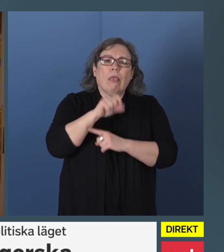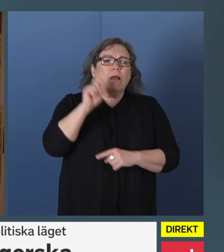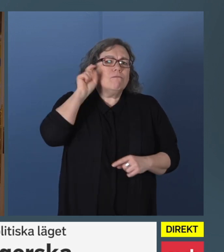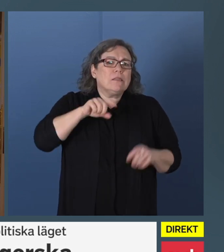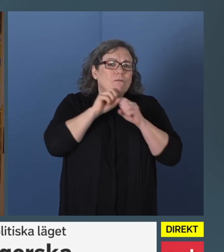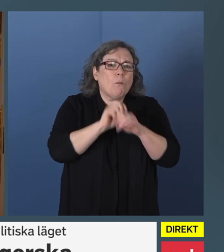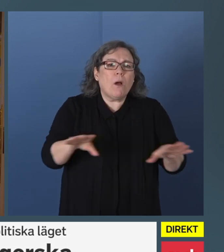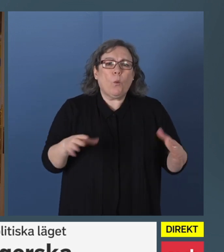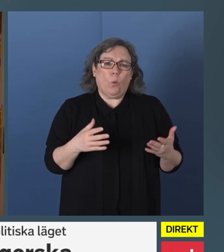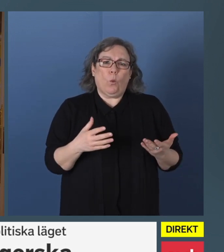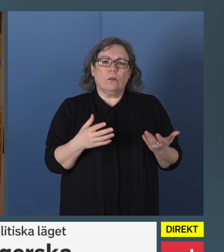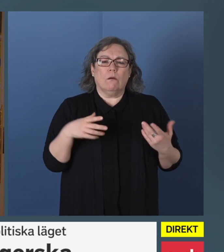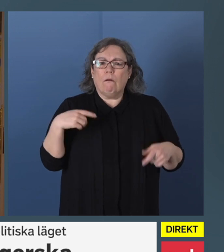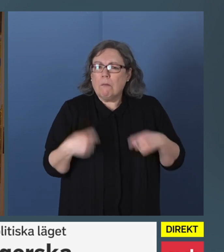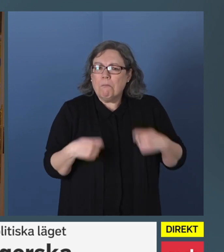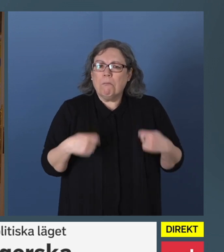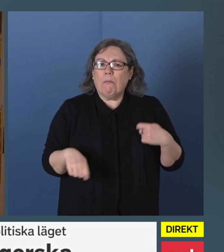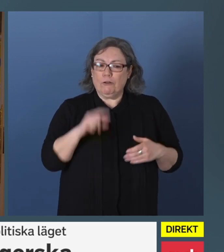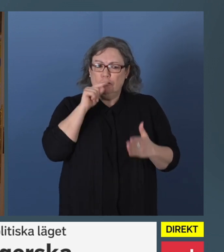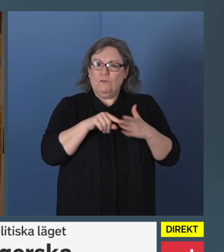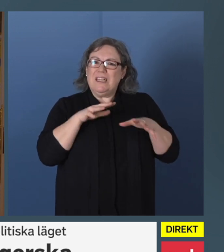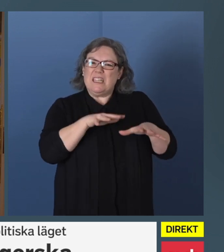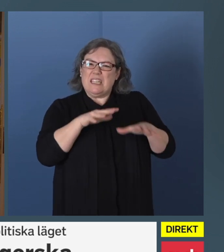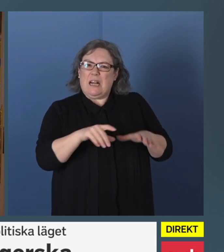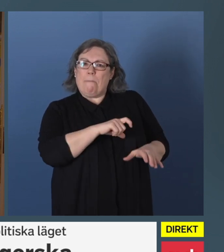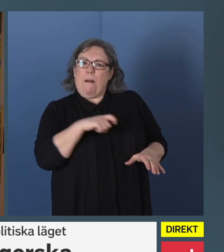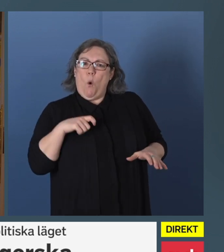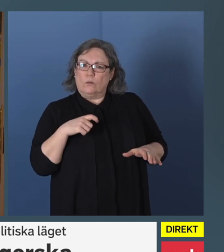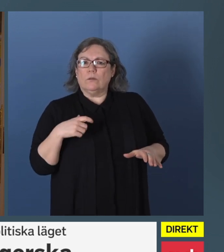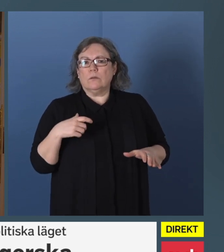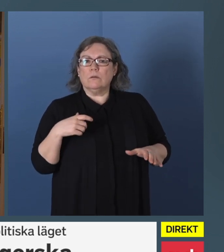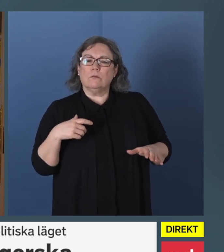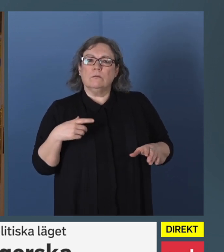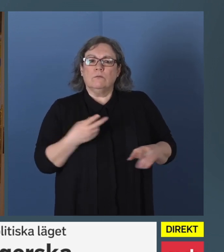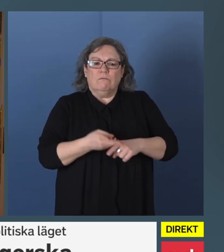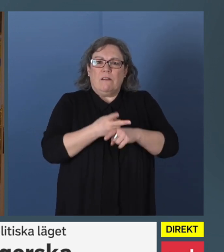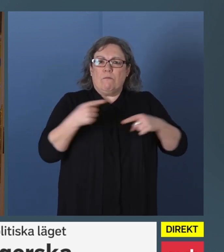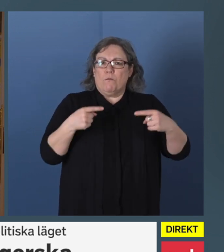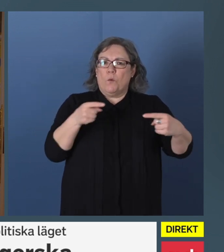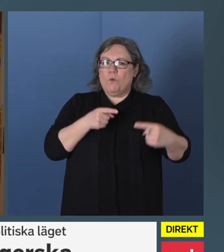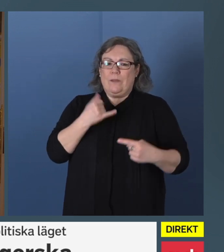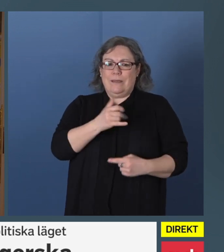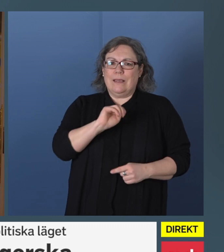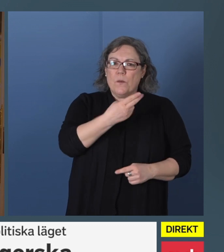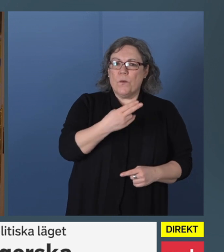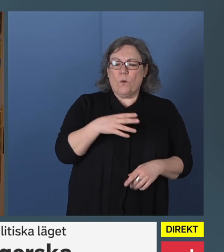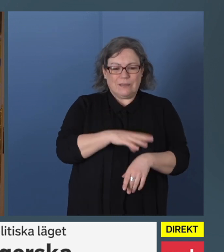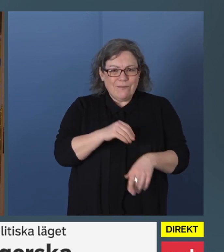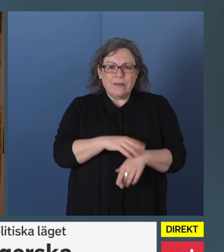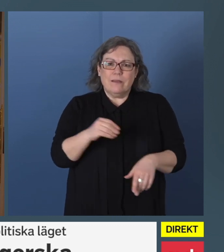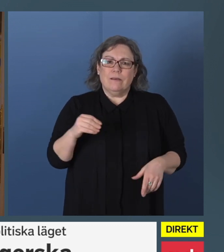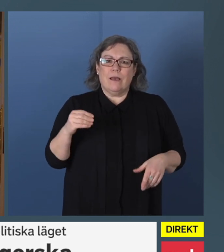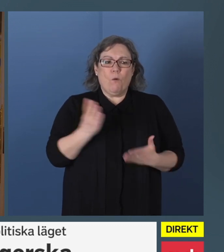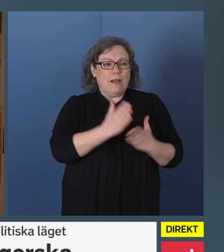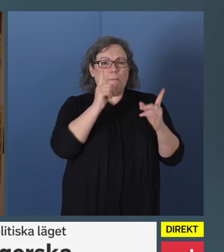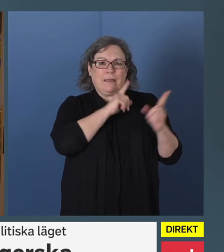desinformation. Syftet är att skrämma oss, tysta oss och öka motsättningarna. inom EU, inom Sverige och